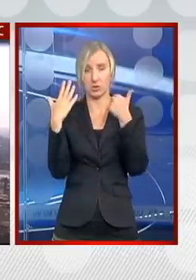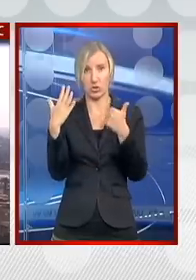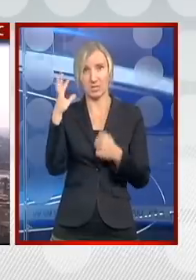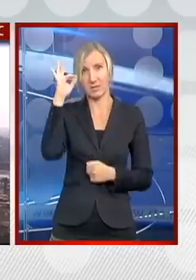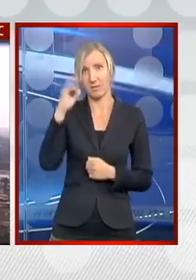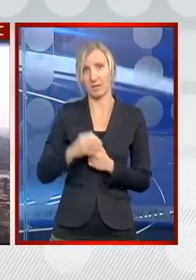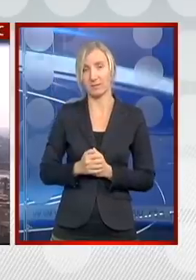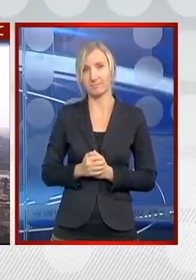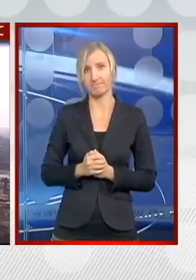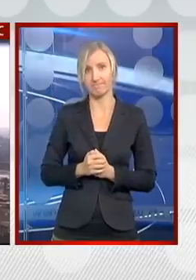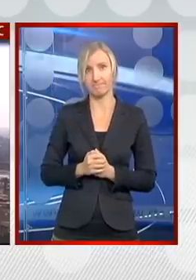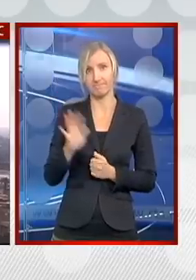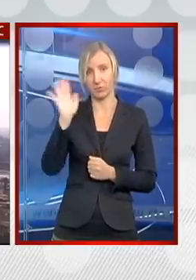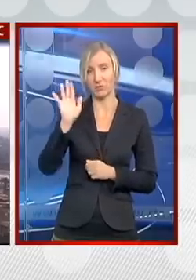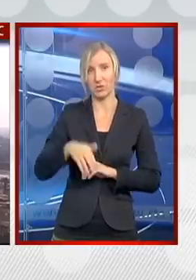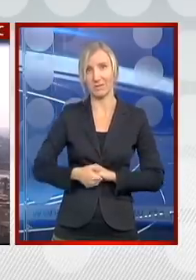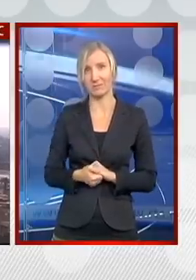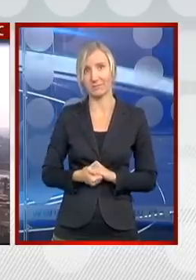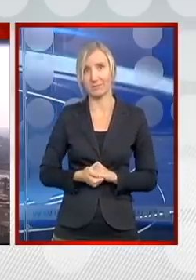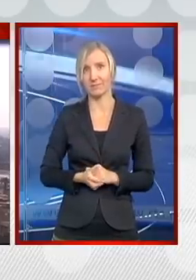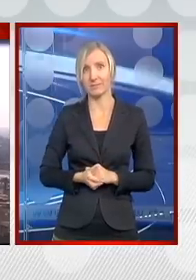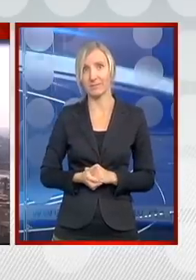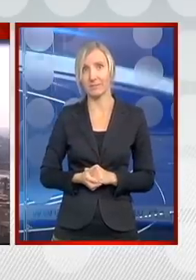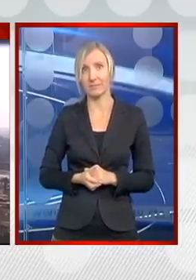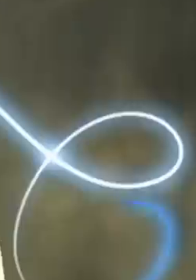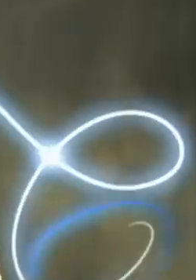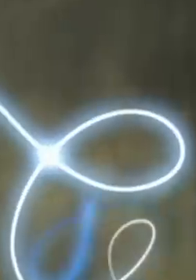33 do 36 stepeni.